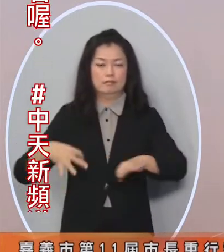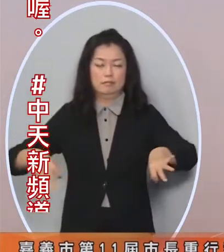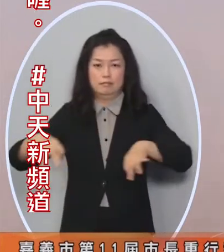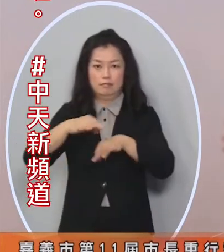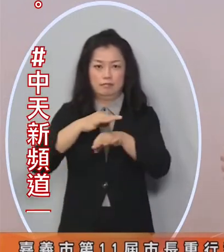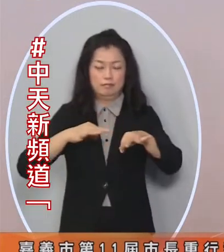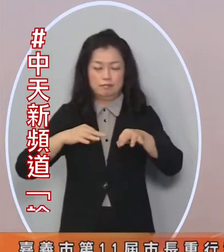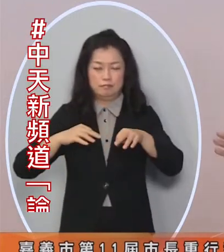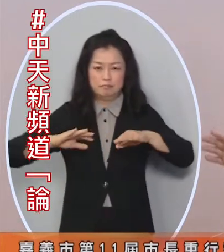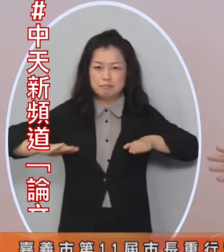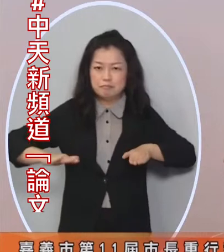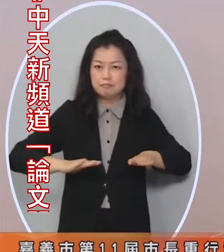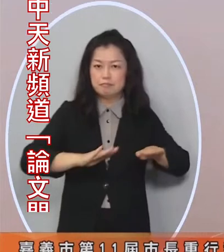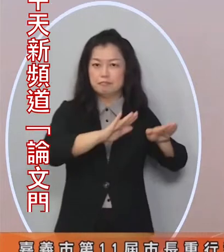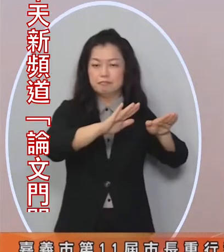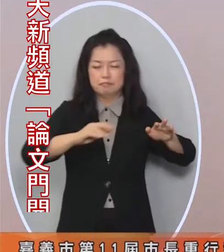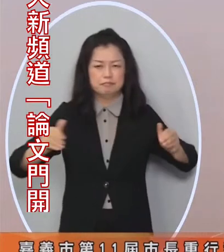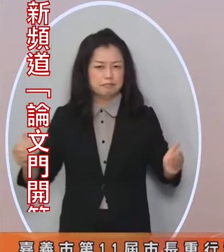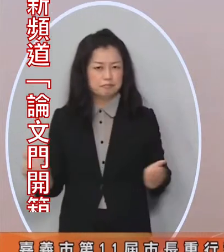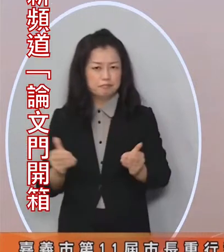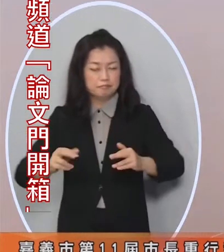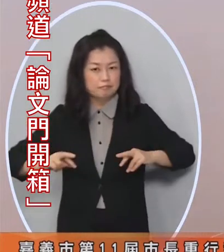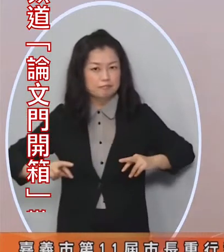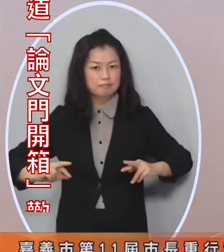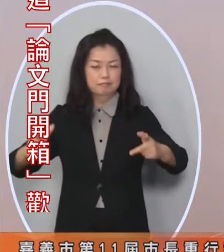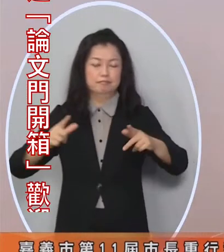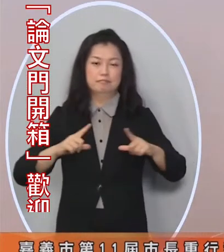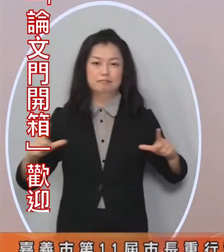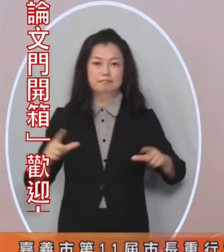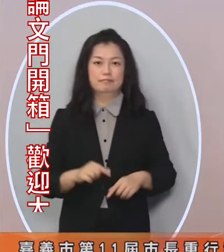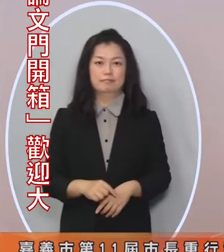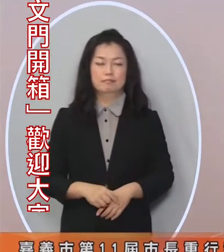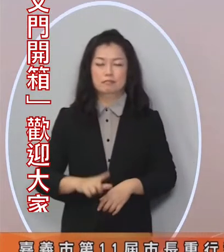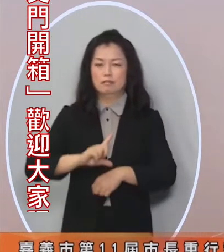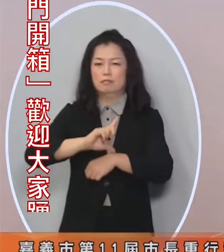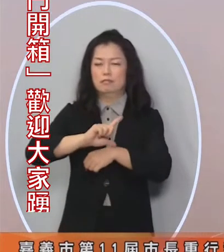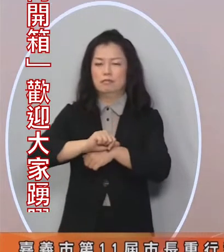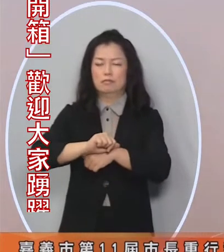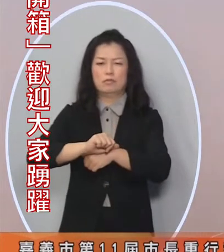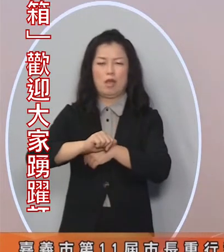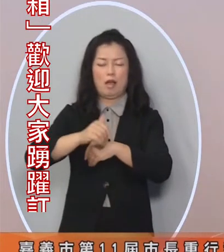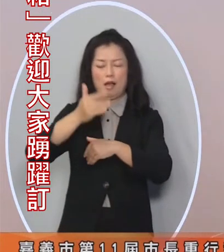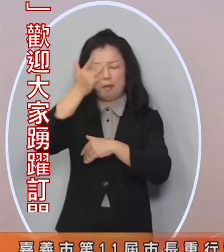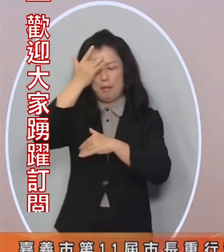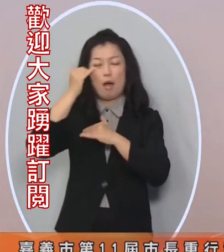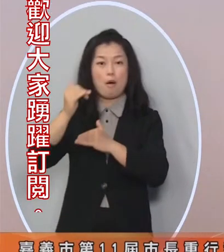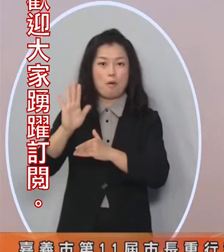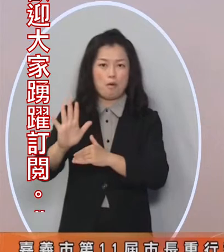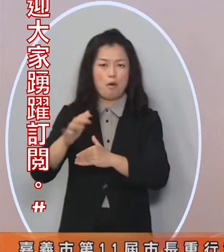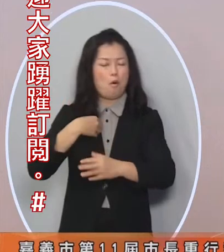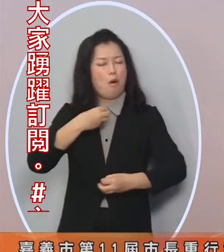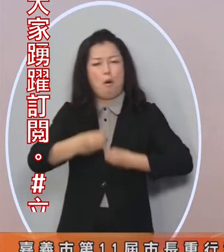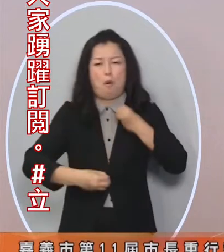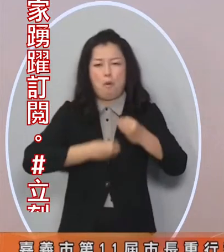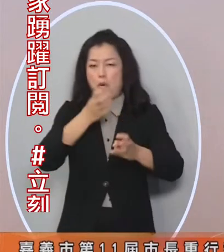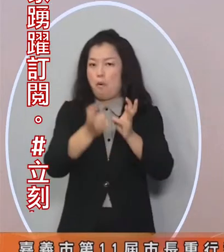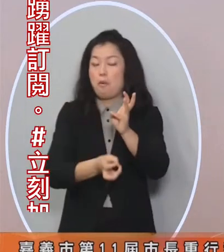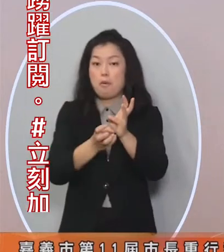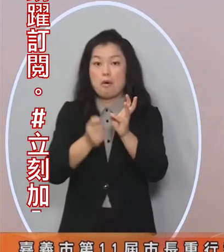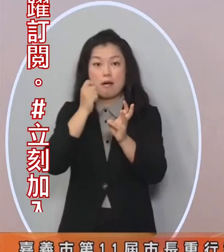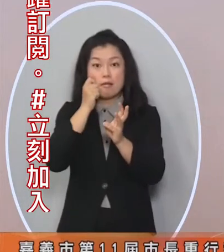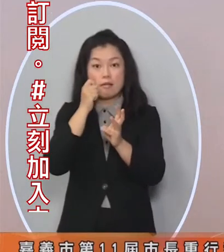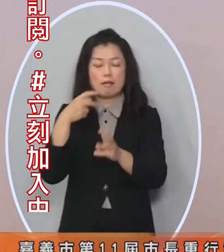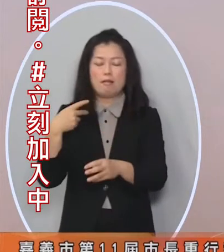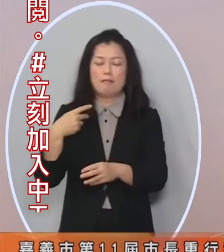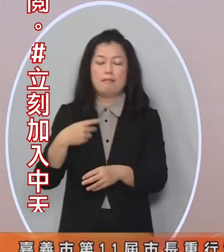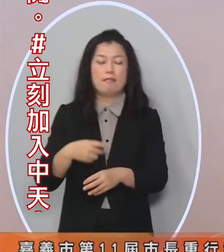大步，咱的建设是咱的真济基础。我想因为时间的关系，我无法度甲大家讲真济。但是咱来看，咱的污